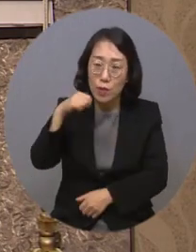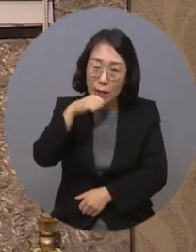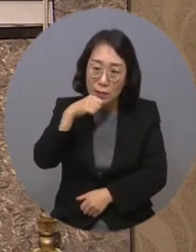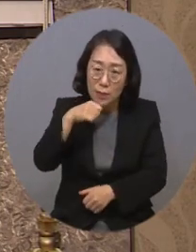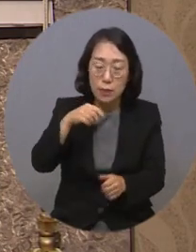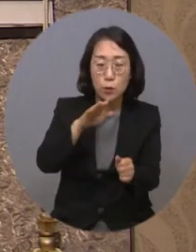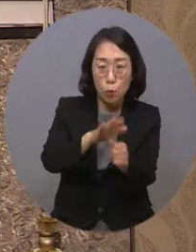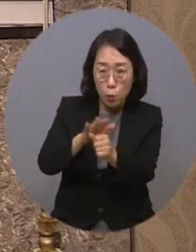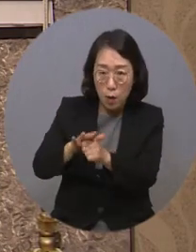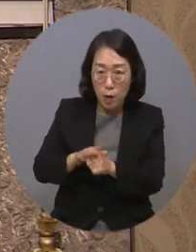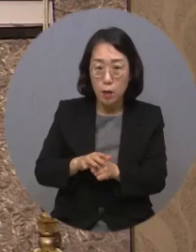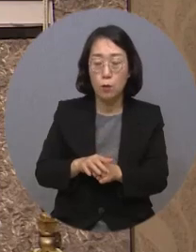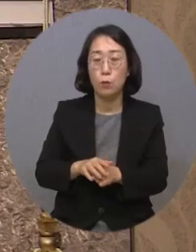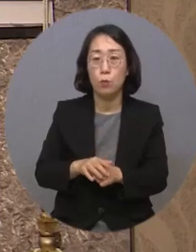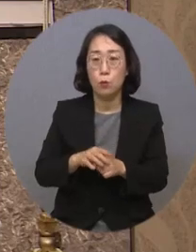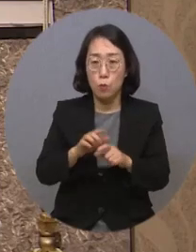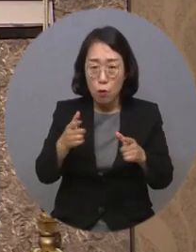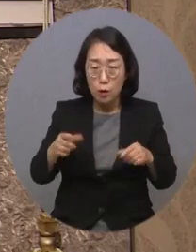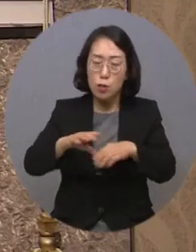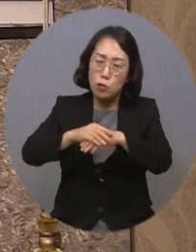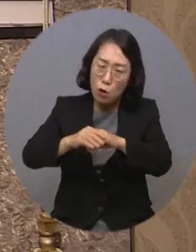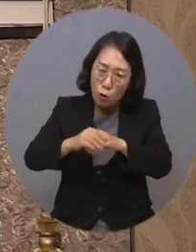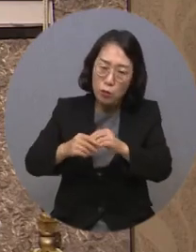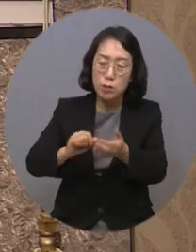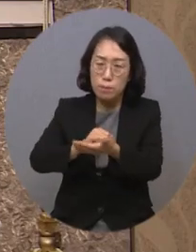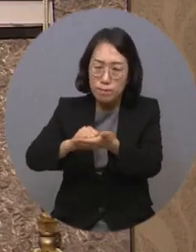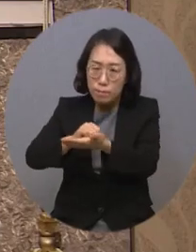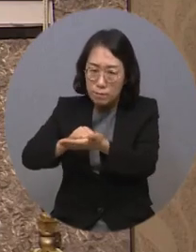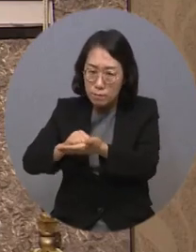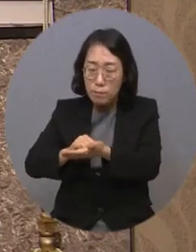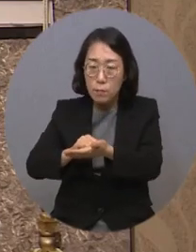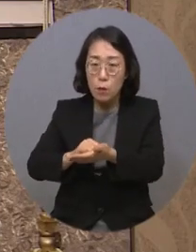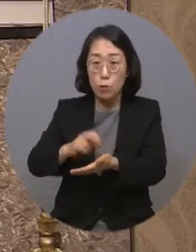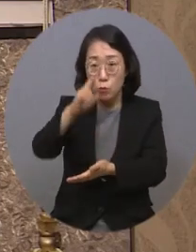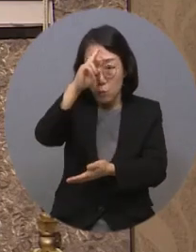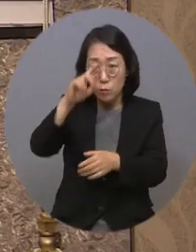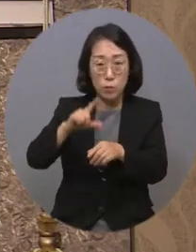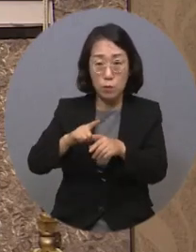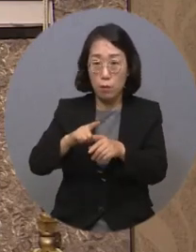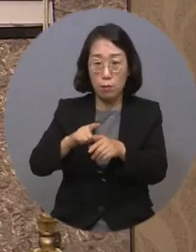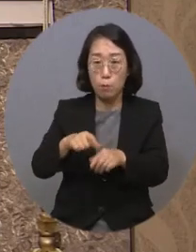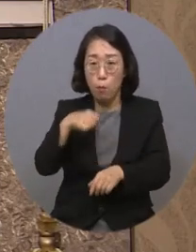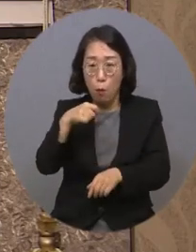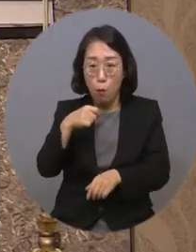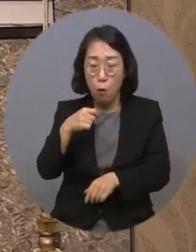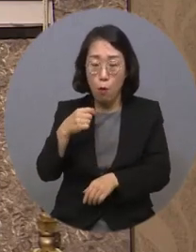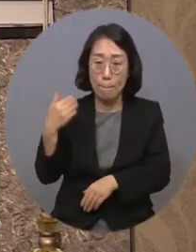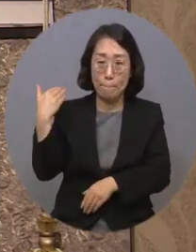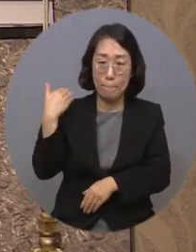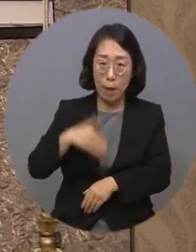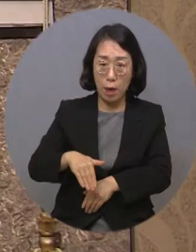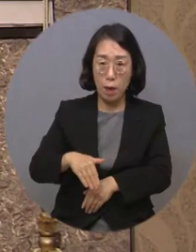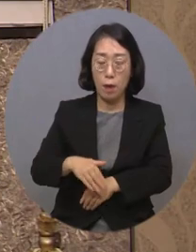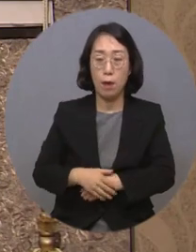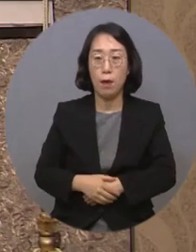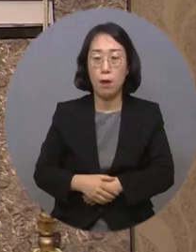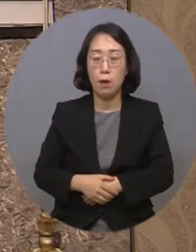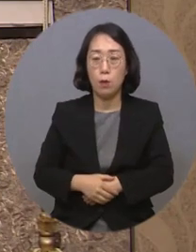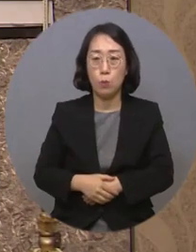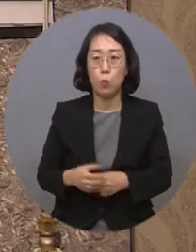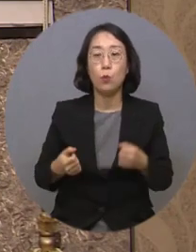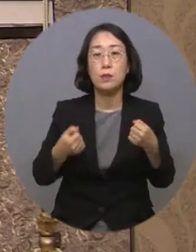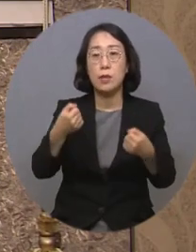되고 신변 처리도 해줘야 되고 설거지도 해야 되고 하다 보면 점심 시간이 확보가 안 되는 거예요. 또 차량